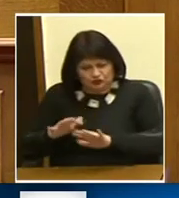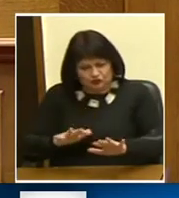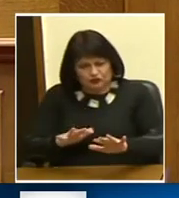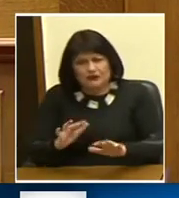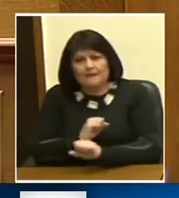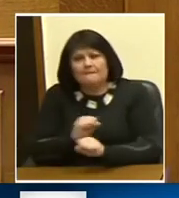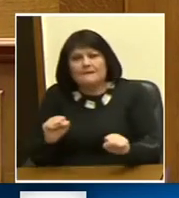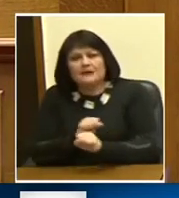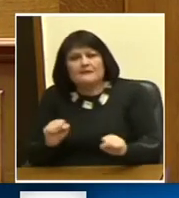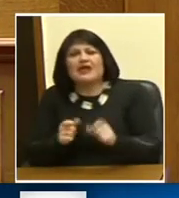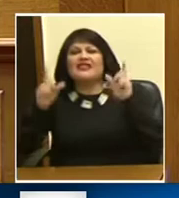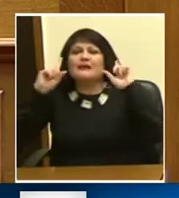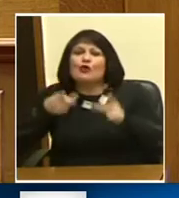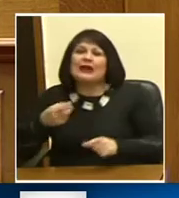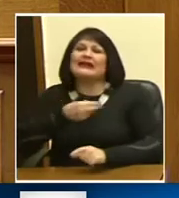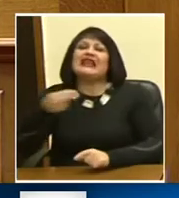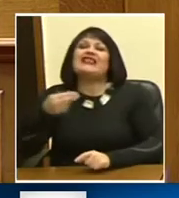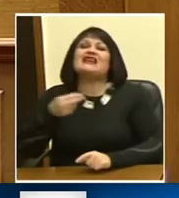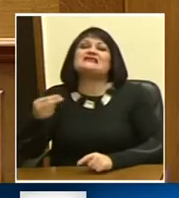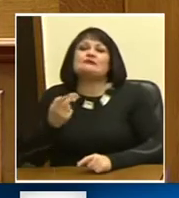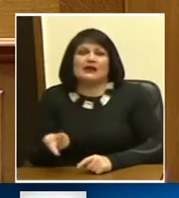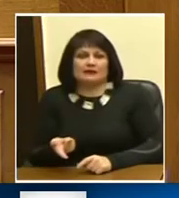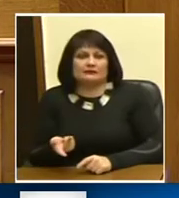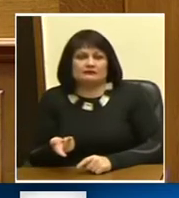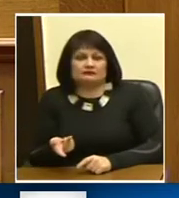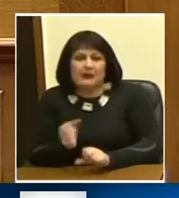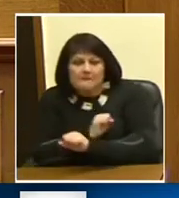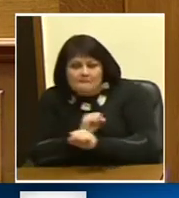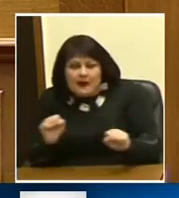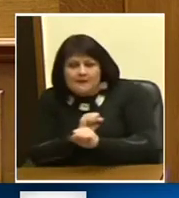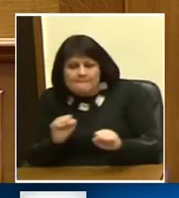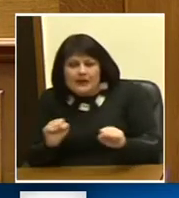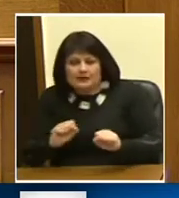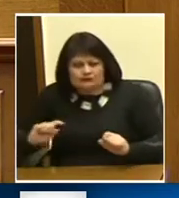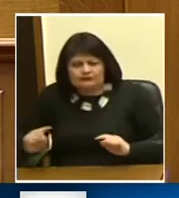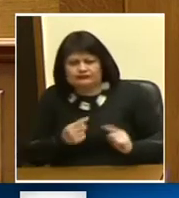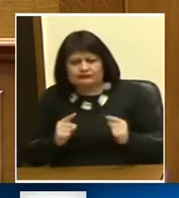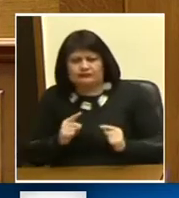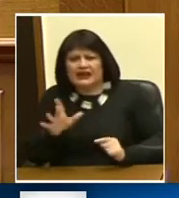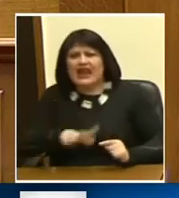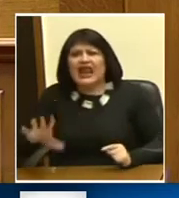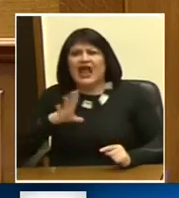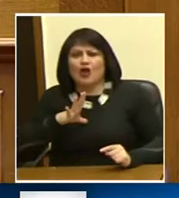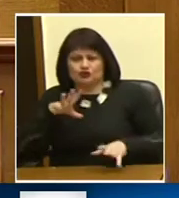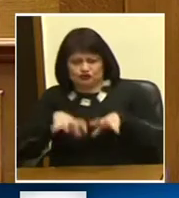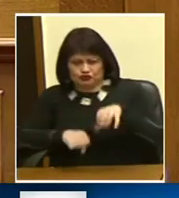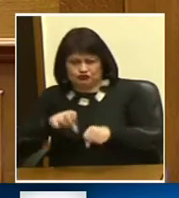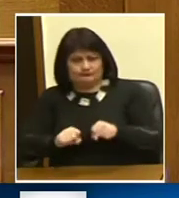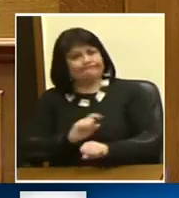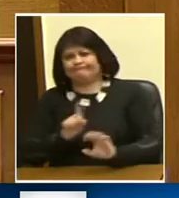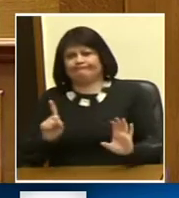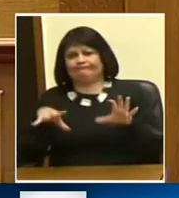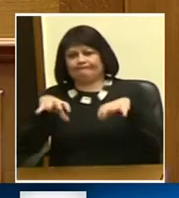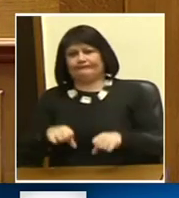υπονόμευση των δημοκρατικών θεσμών, την υπονόμευση της λαϊκής κυριαρχίας, άρα την υπονόμευση της ίδιας